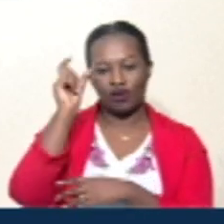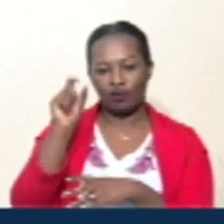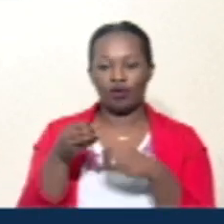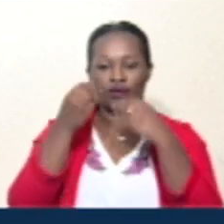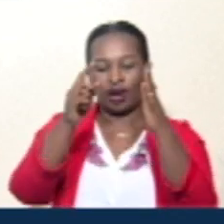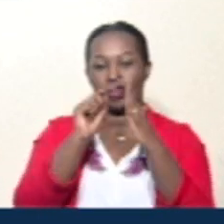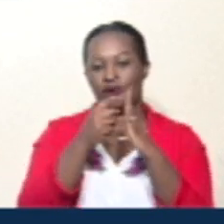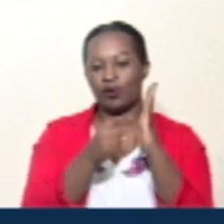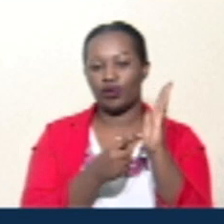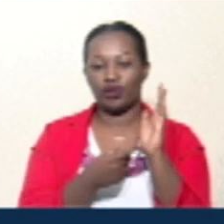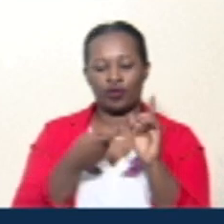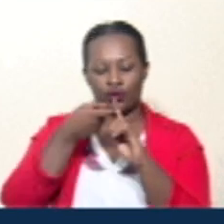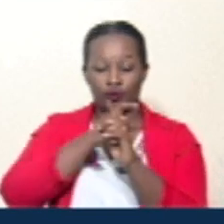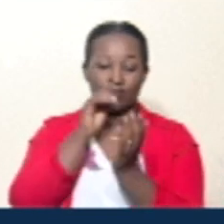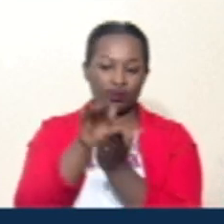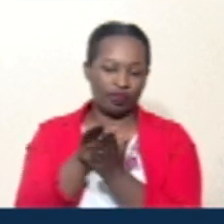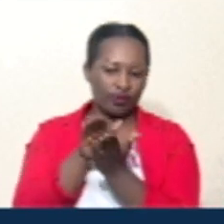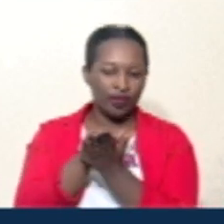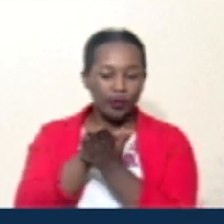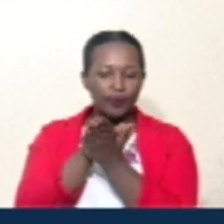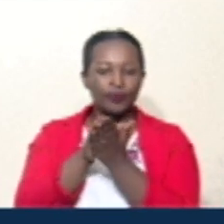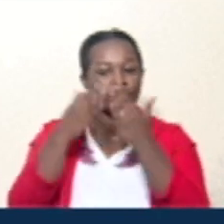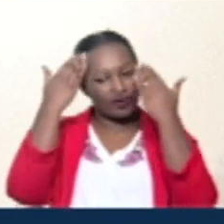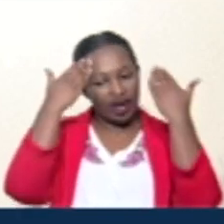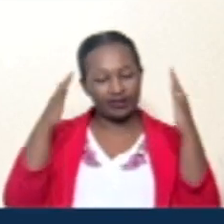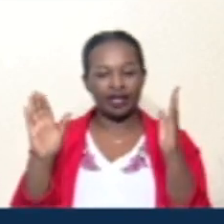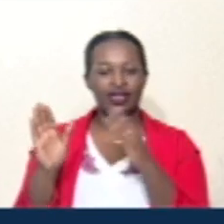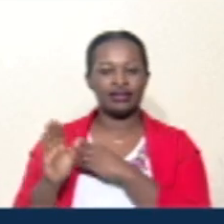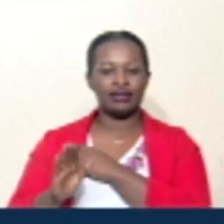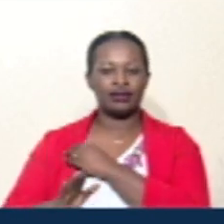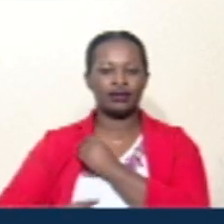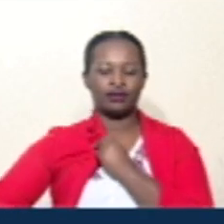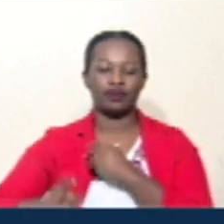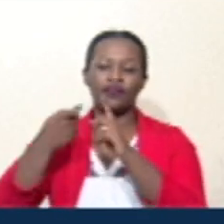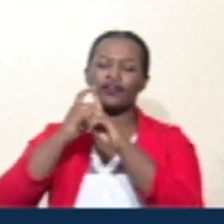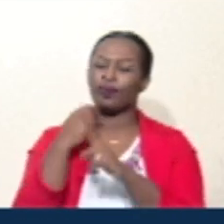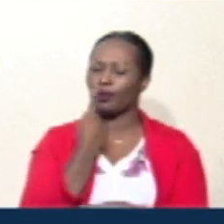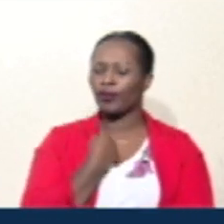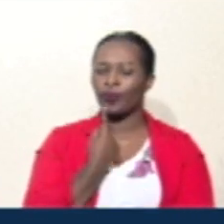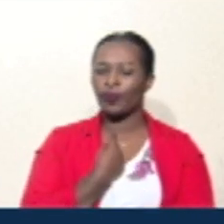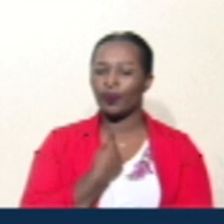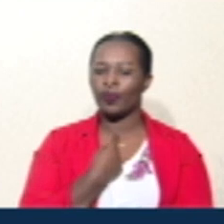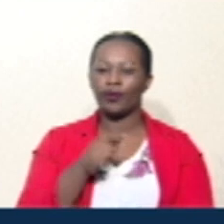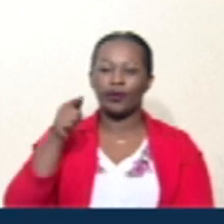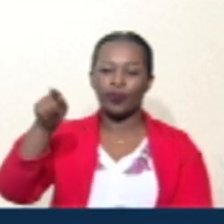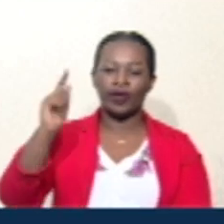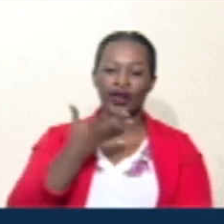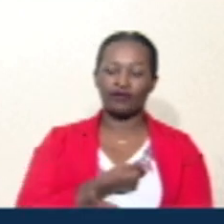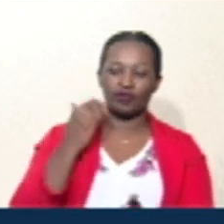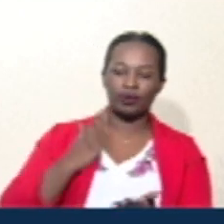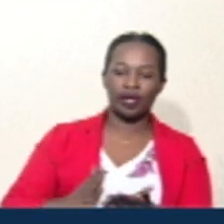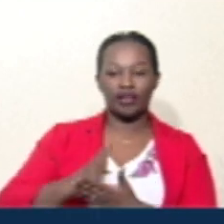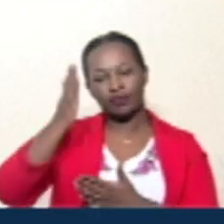urugingo ruvuye mu bubiko atazi uwo rwakomotseho, nawe afite uburenganzira bwo